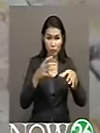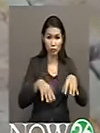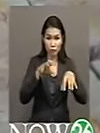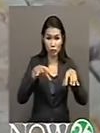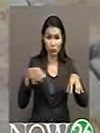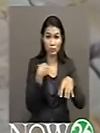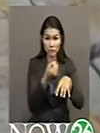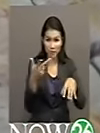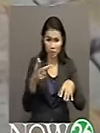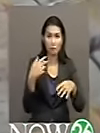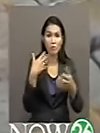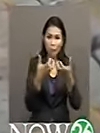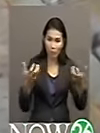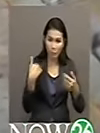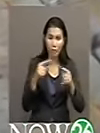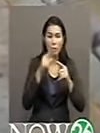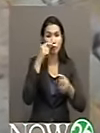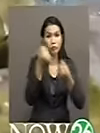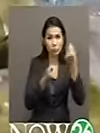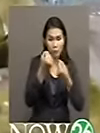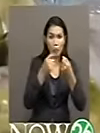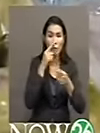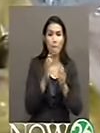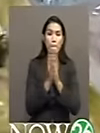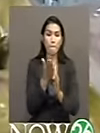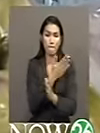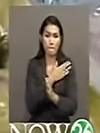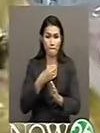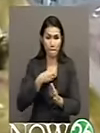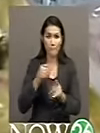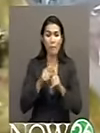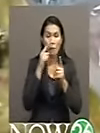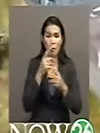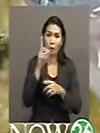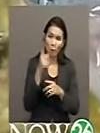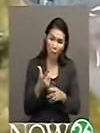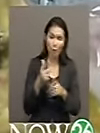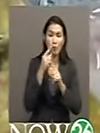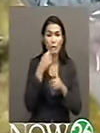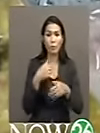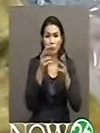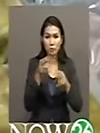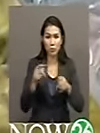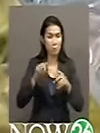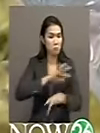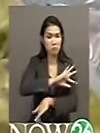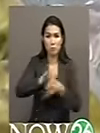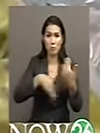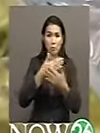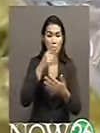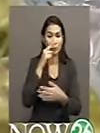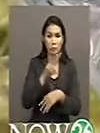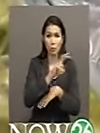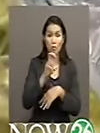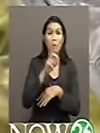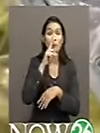ลางอื่นๆมีทั้งรถยนต์พระเครื่องทองรูปพรรณอาวุธปืนรวมแล้วมูลค่ายึดทรัพย์มาได้ไม่ต่ำกว่า